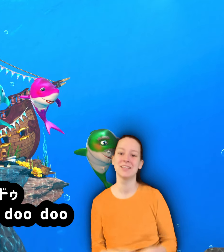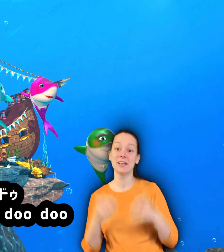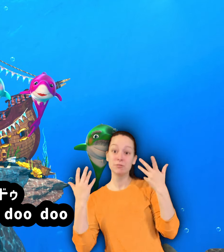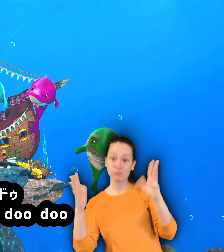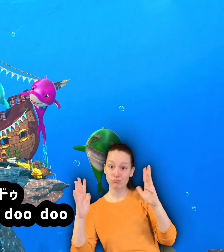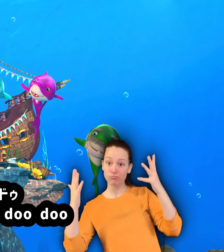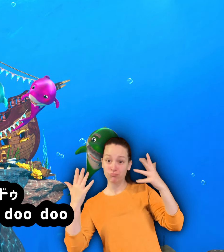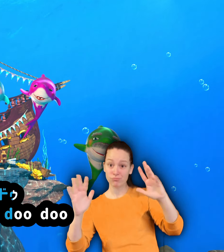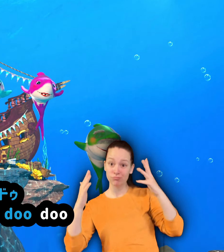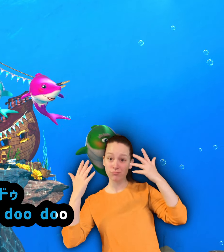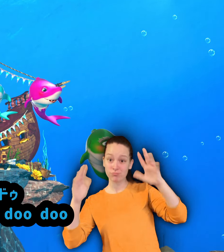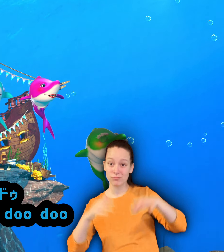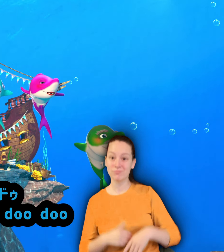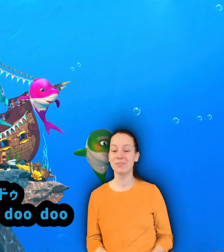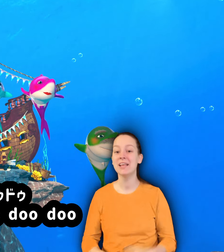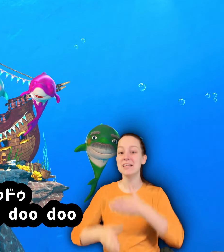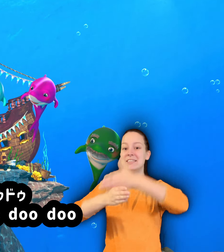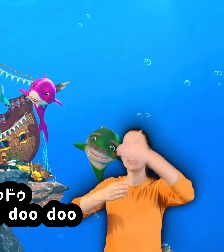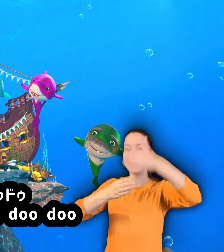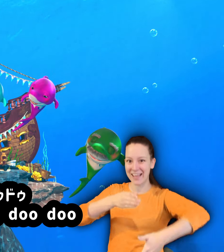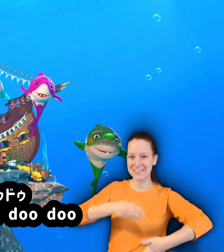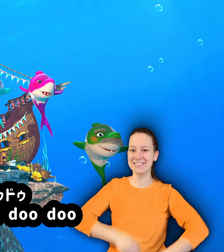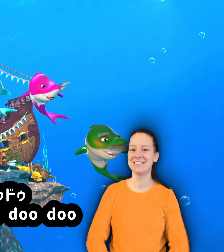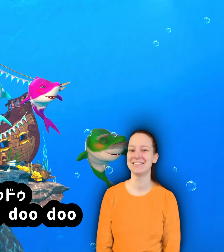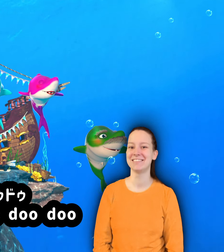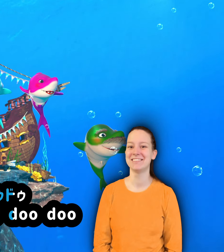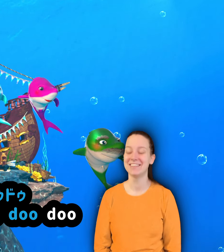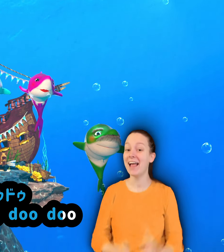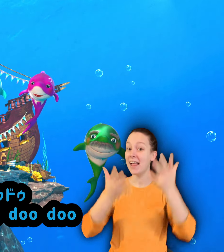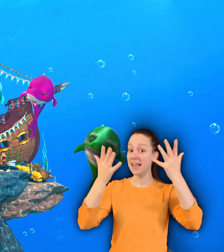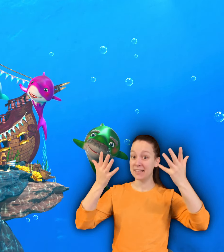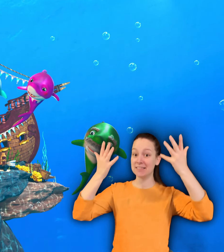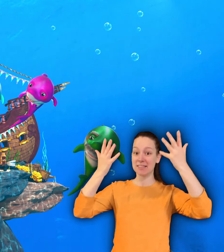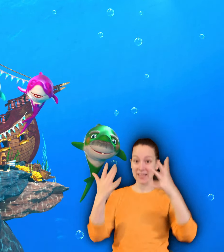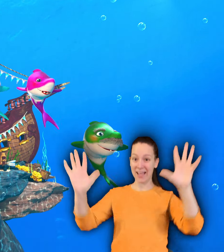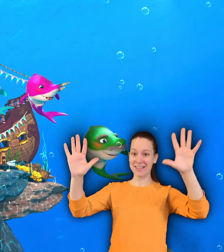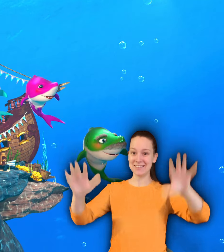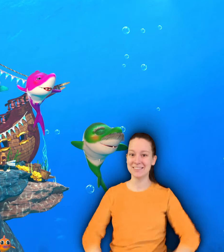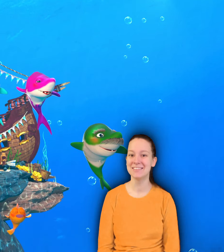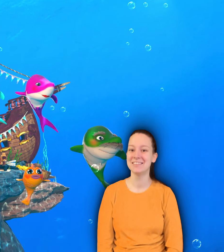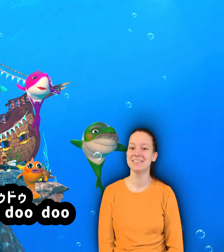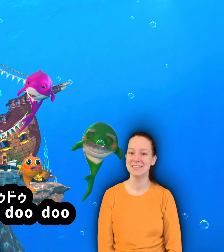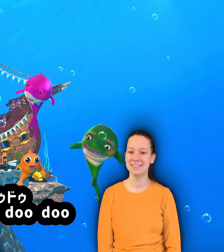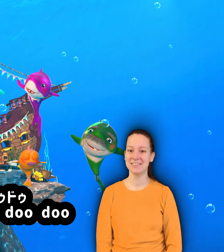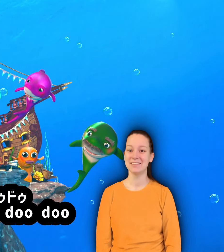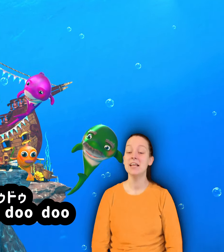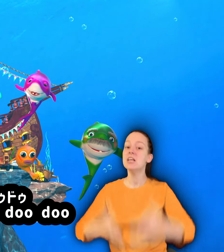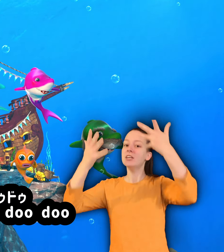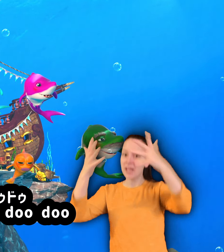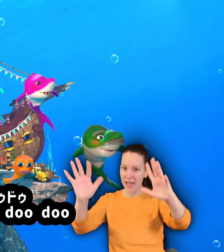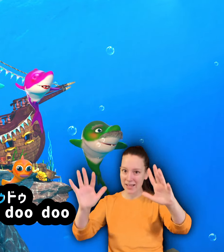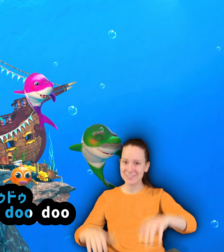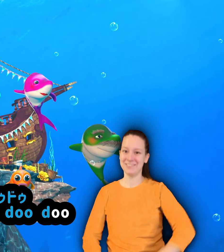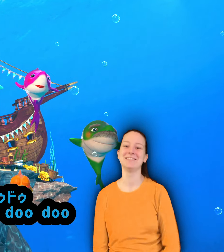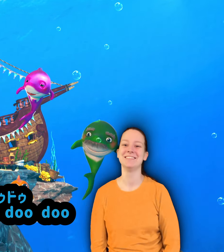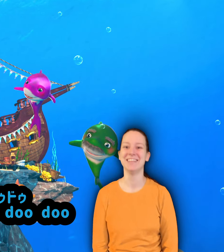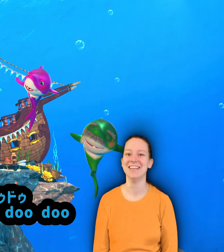嬉しい楽しい驚終わり